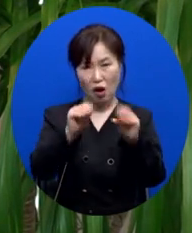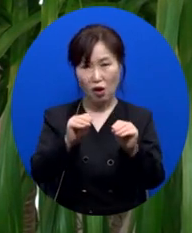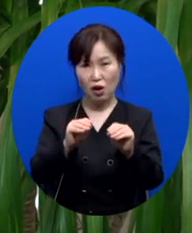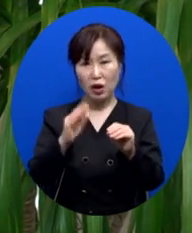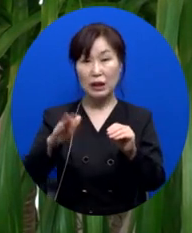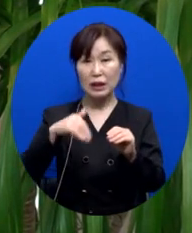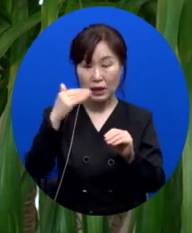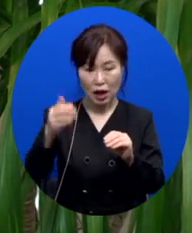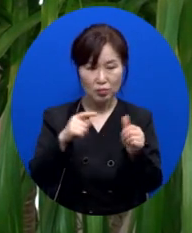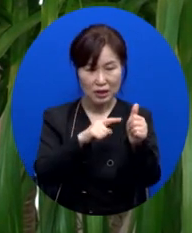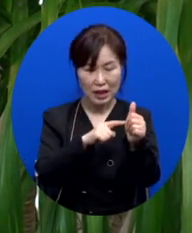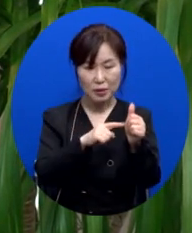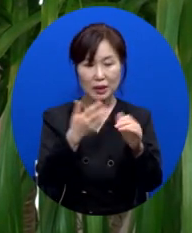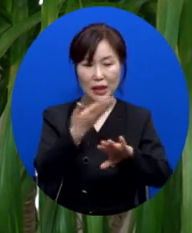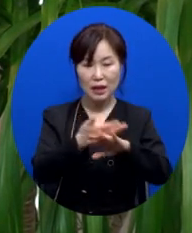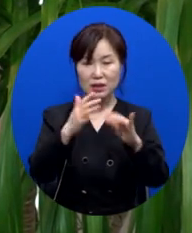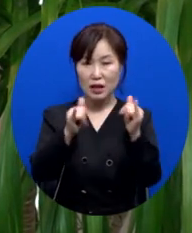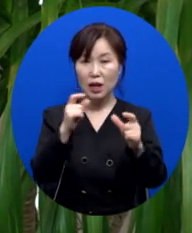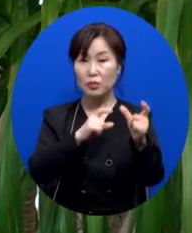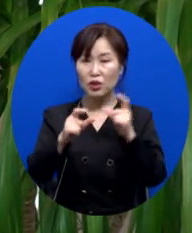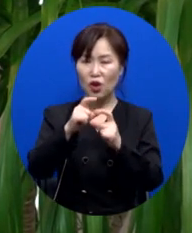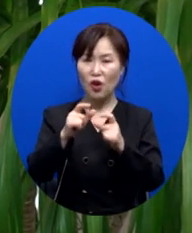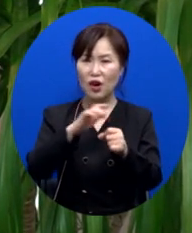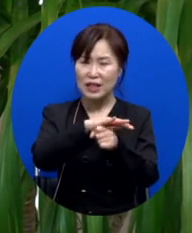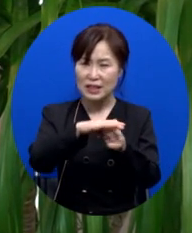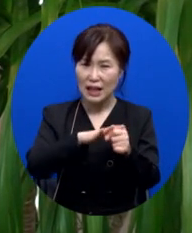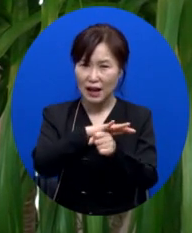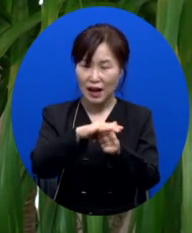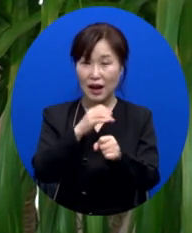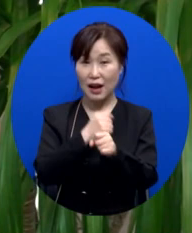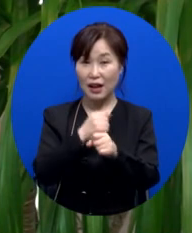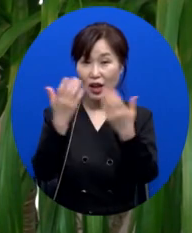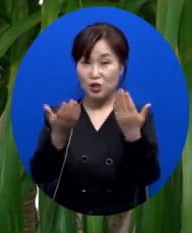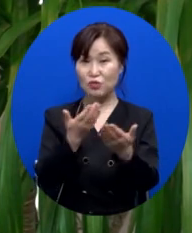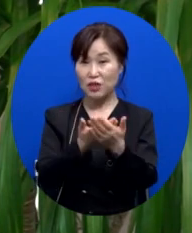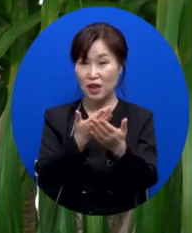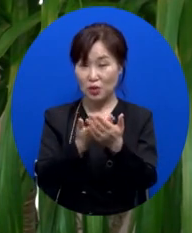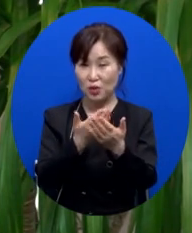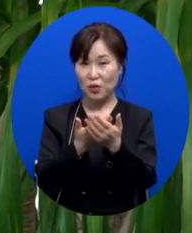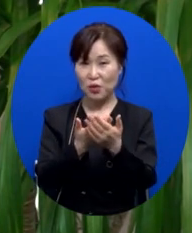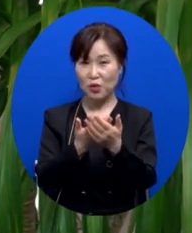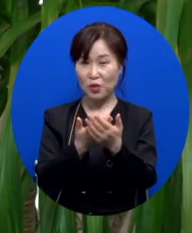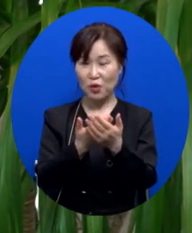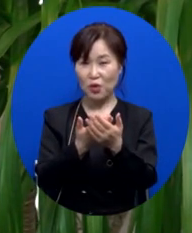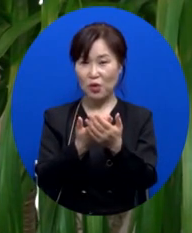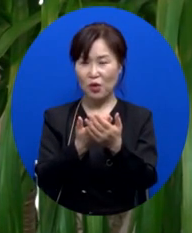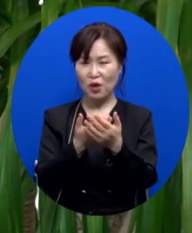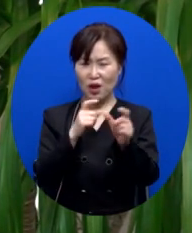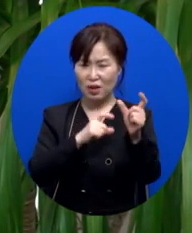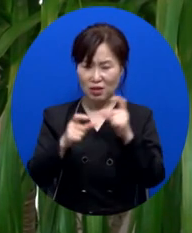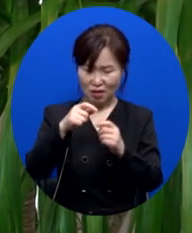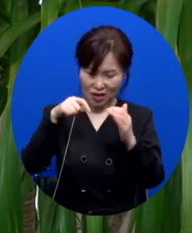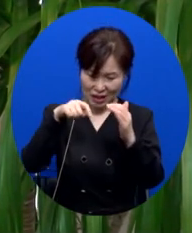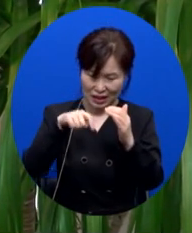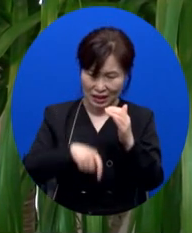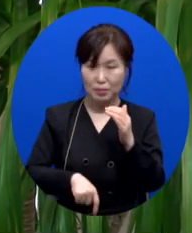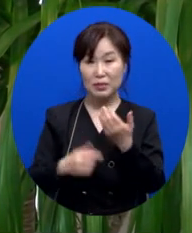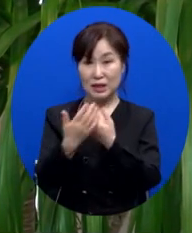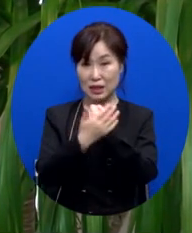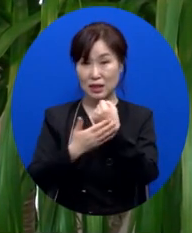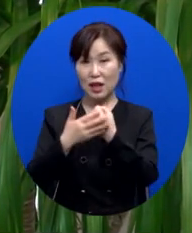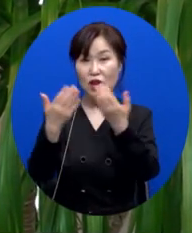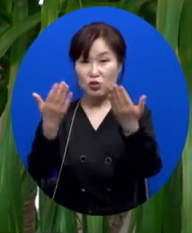사람들을 사랑할 수 있도록 언론 낫게 해주세요 그러기 위해서 이번에 깊은 은혜를 주시고 그가